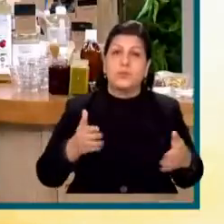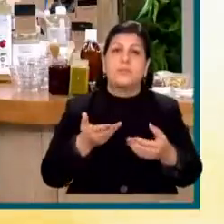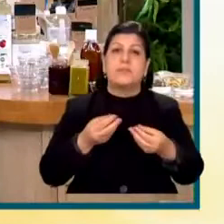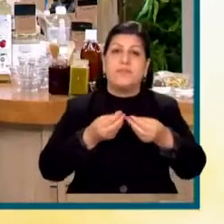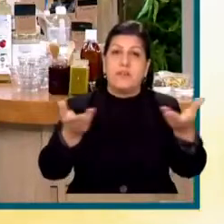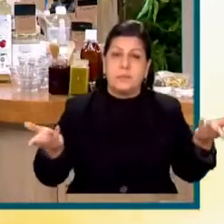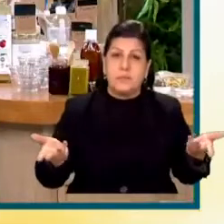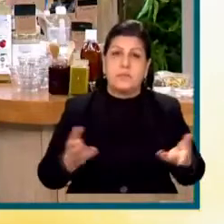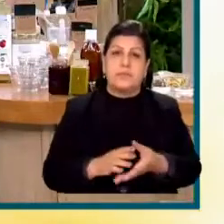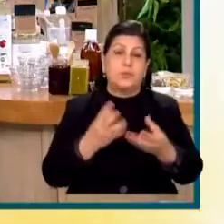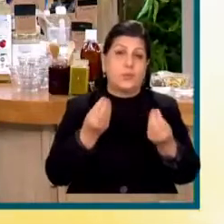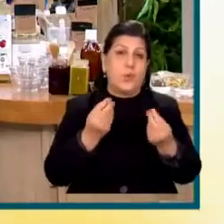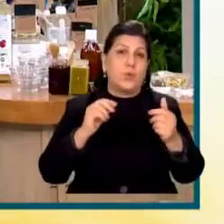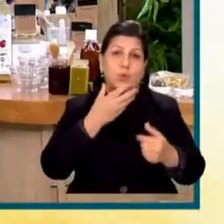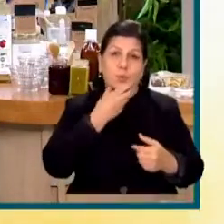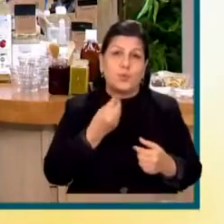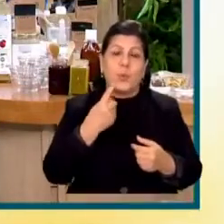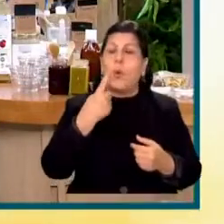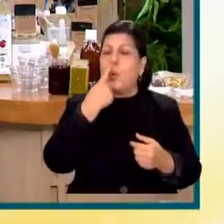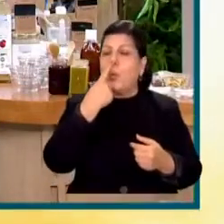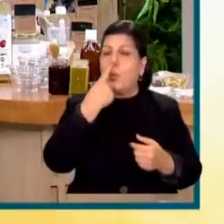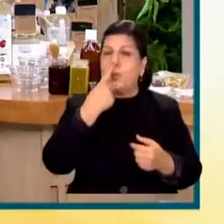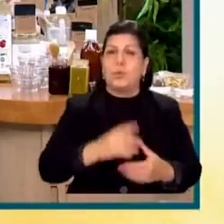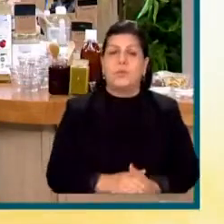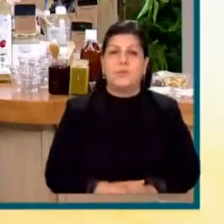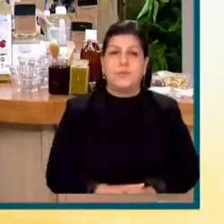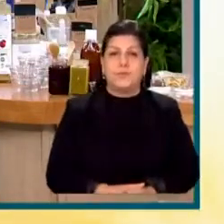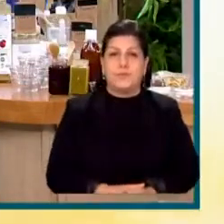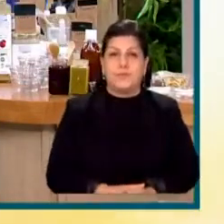kullanabilecekleri. Çok güzel, kokulu bir evet, ürünümüz bu... var.